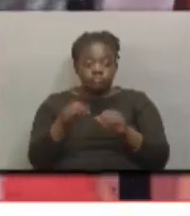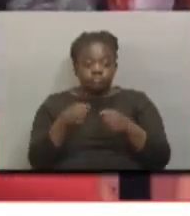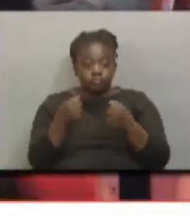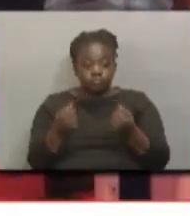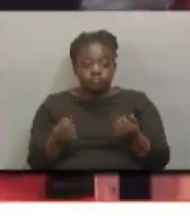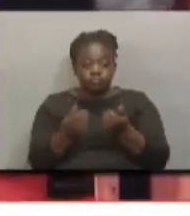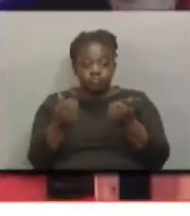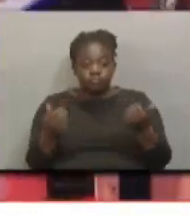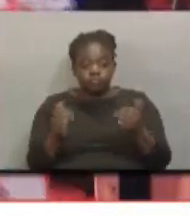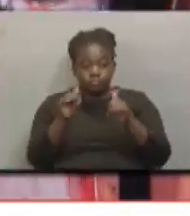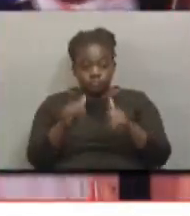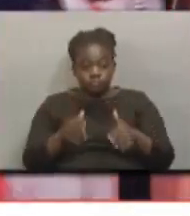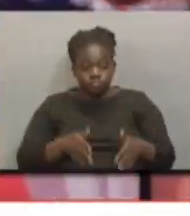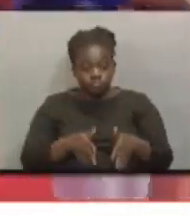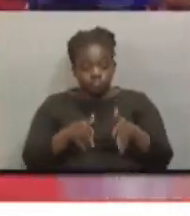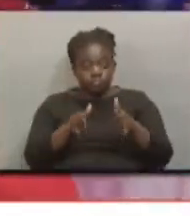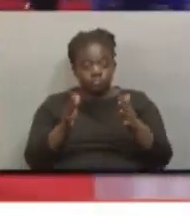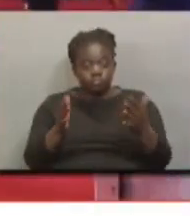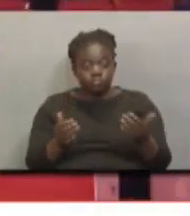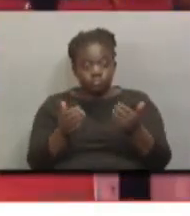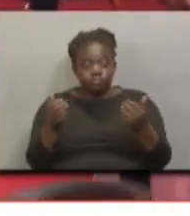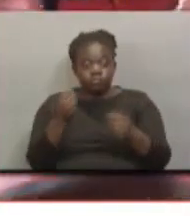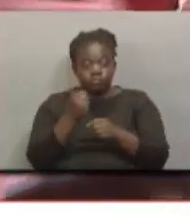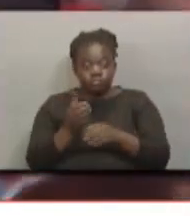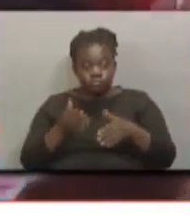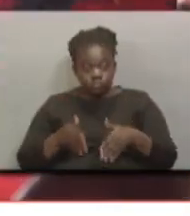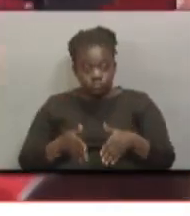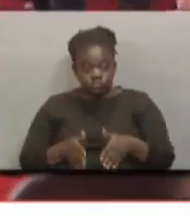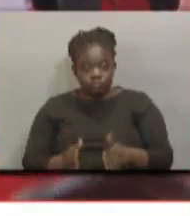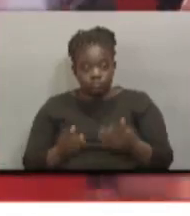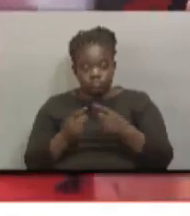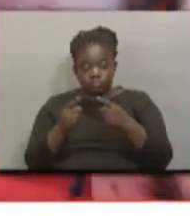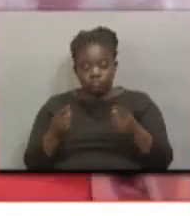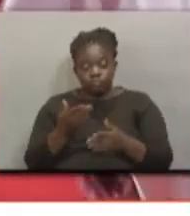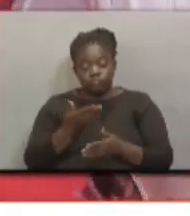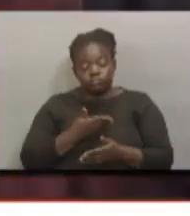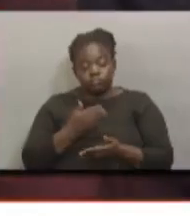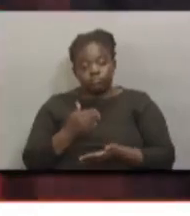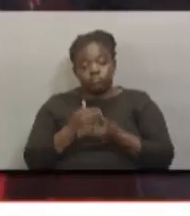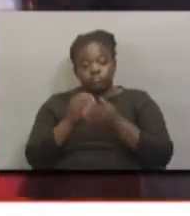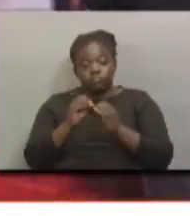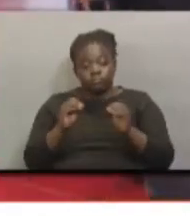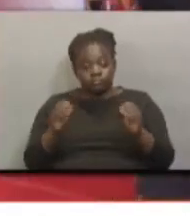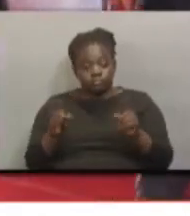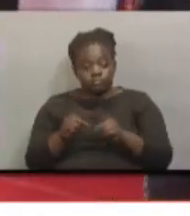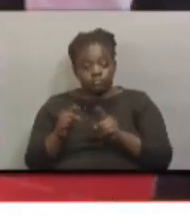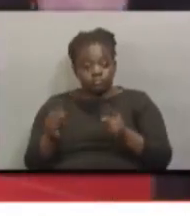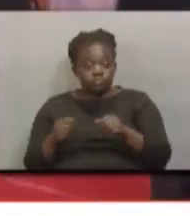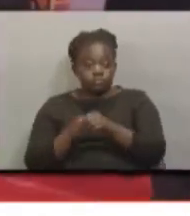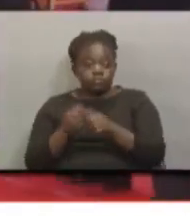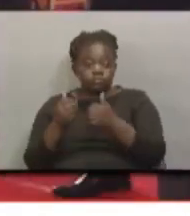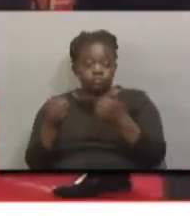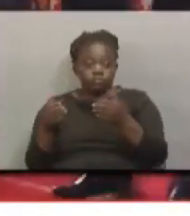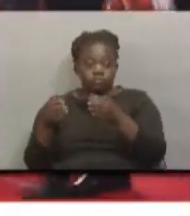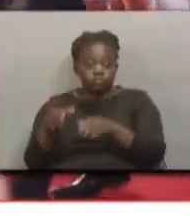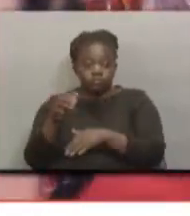omuli abaana ababeera ku nguudo, abaana bawala bazaala abaana naye nga tebalina buyambi, kw'ossa n'okuweerera abaana mu kibiina